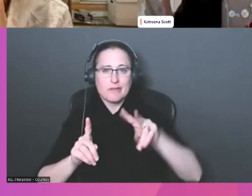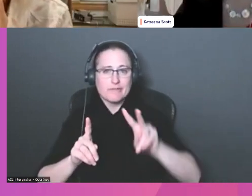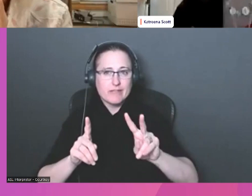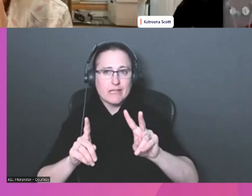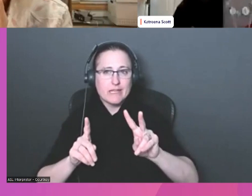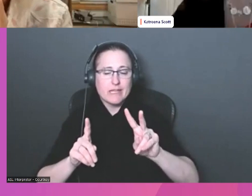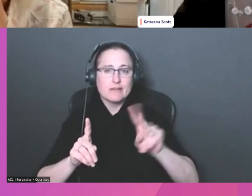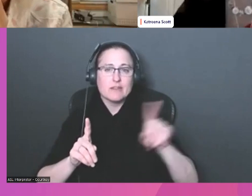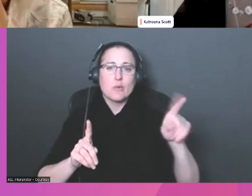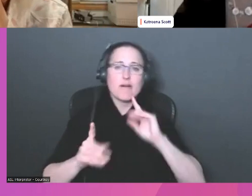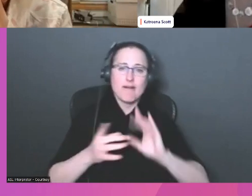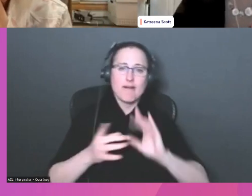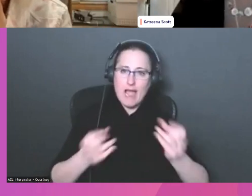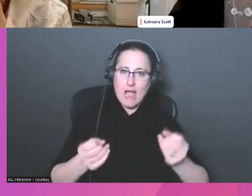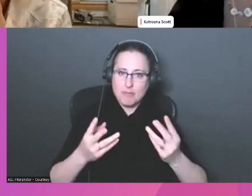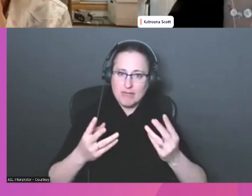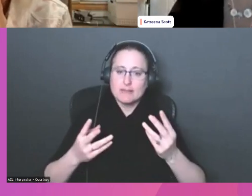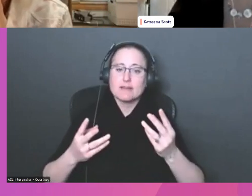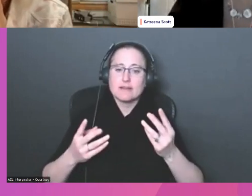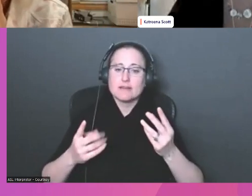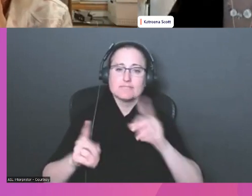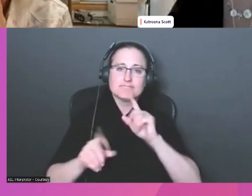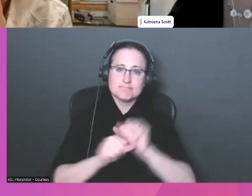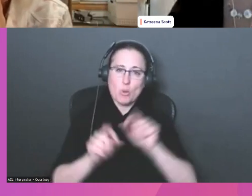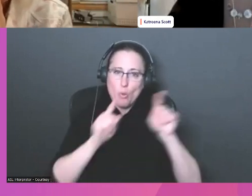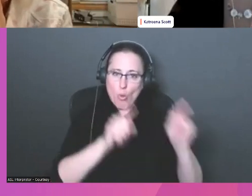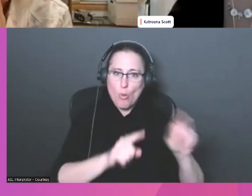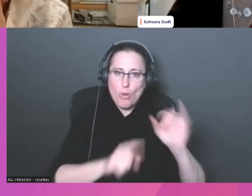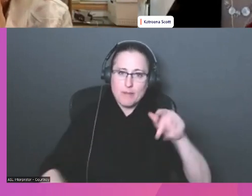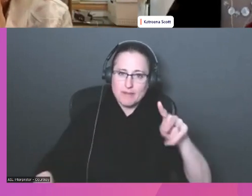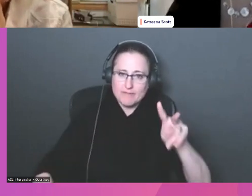l'AVC lors d'une séance de counseling.